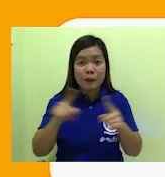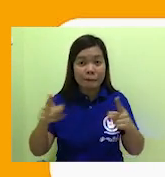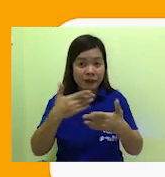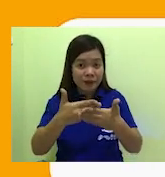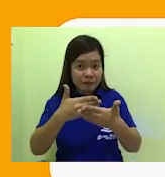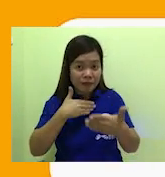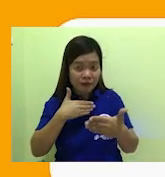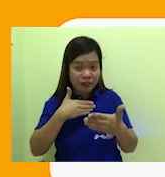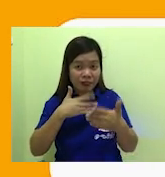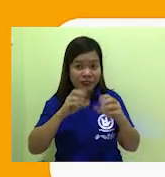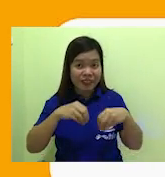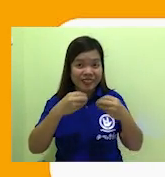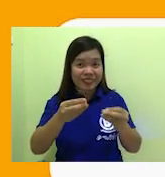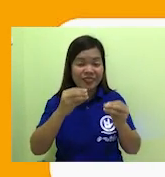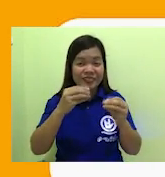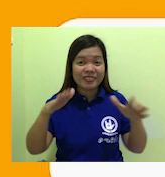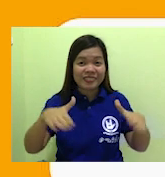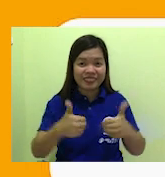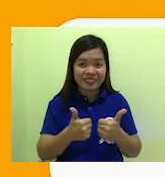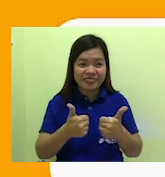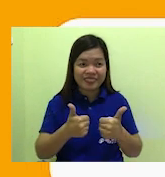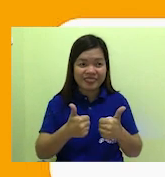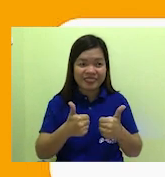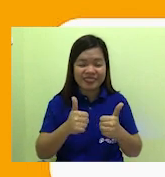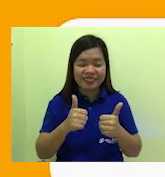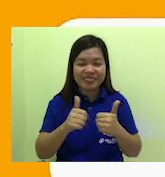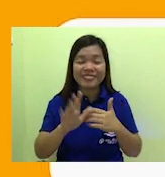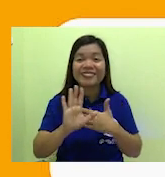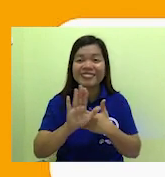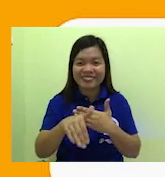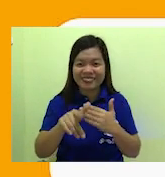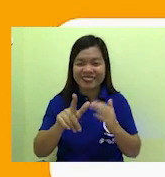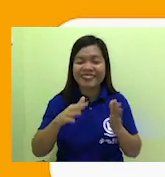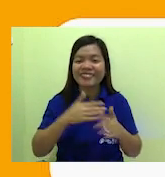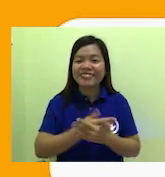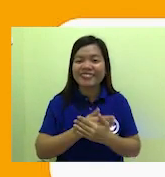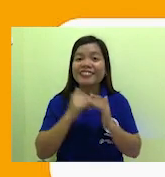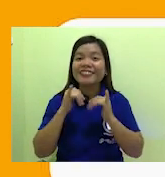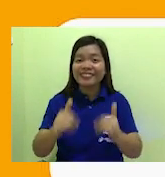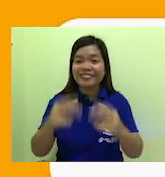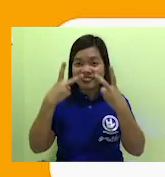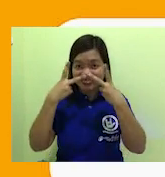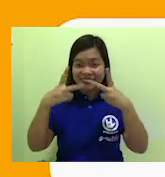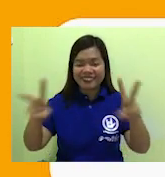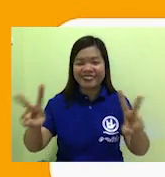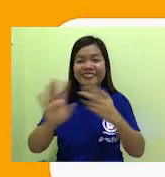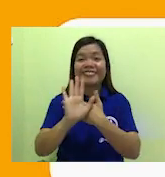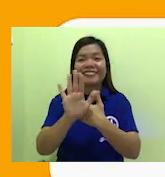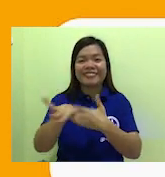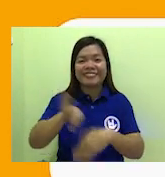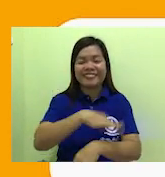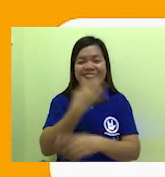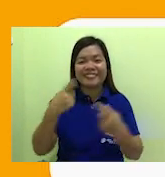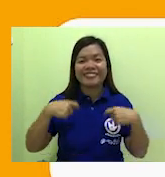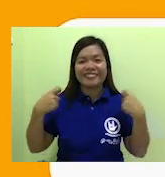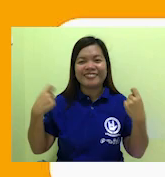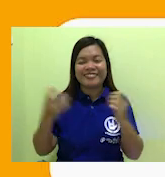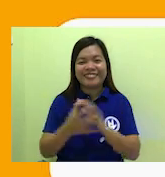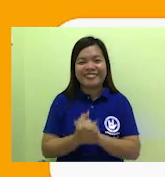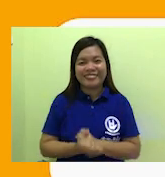give the challenges, let us have a short break. So don't go away. We'll be right